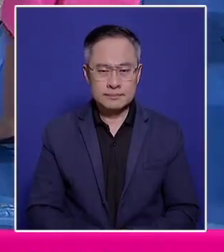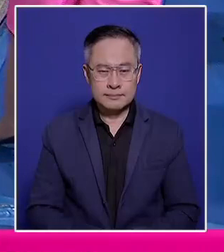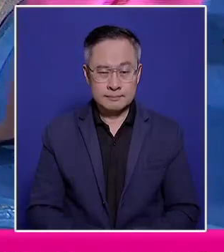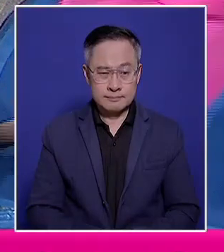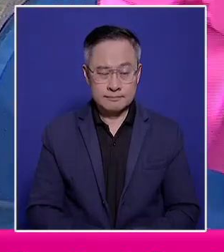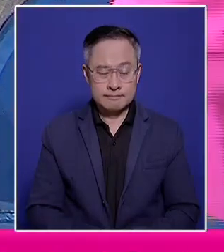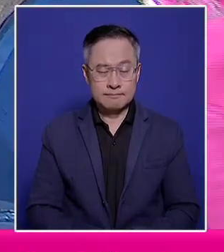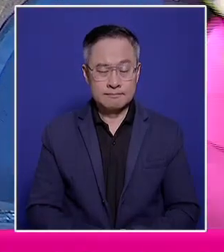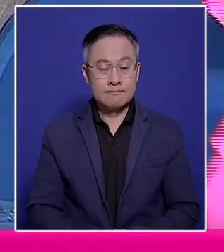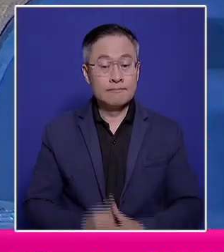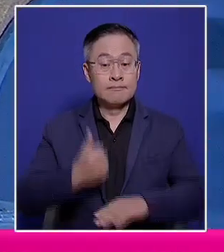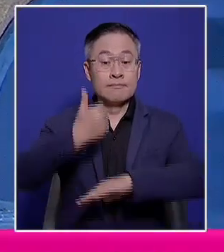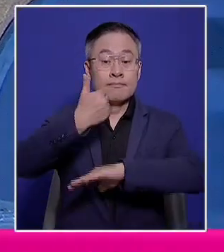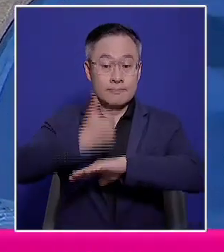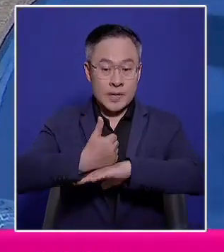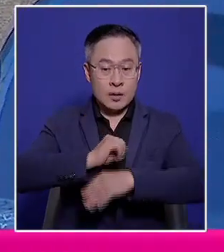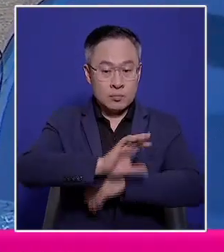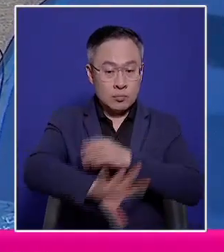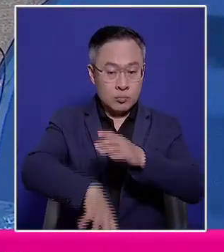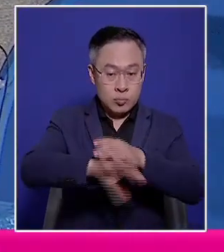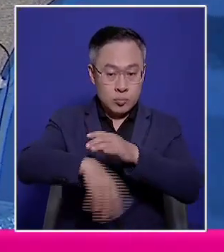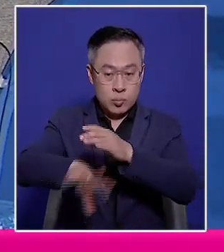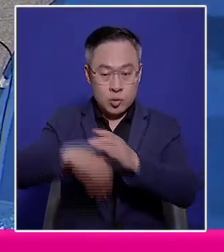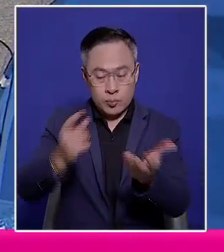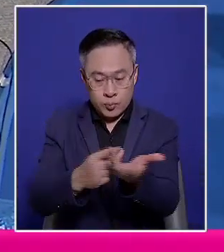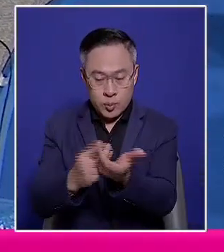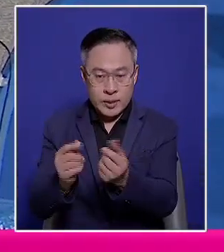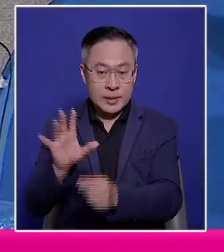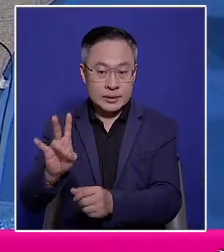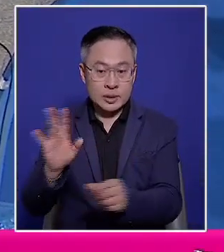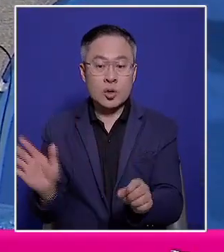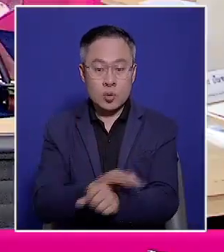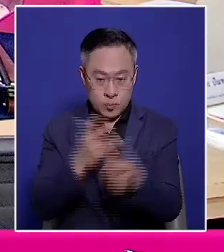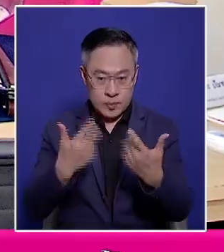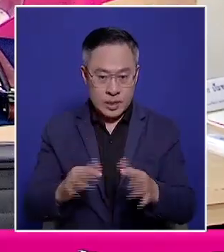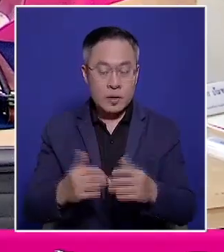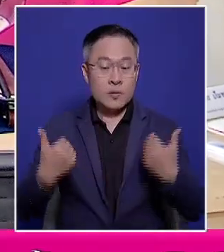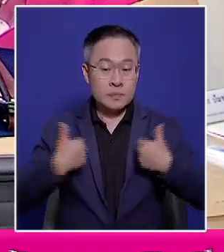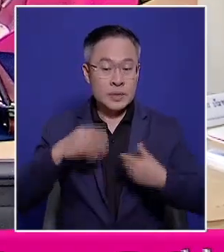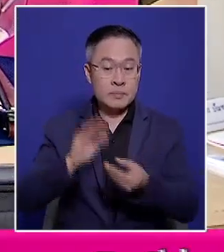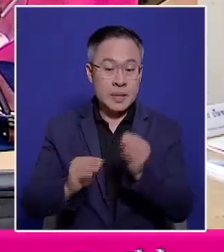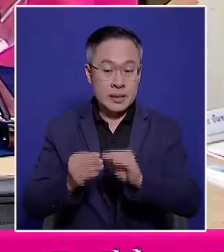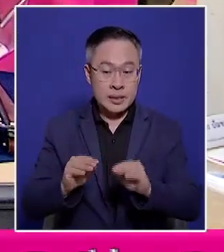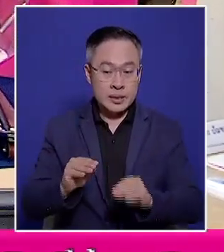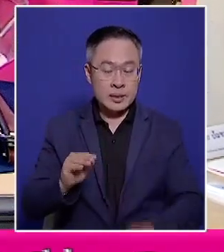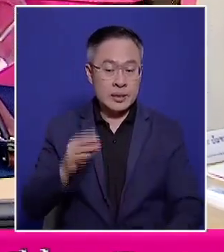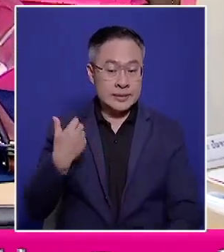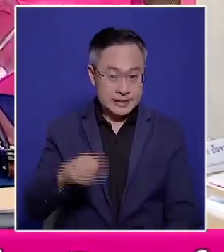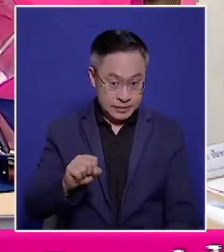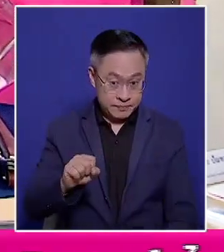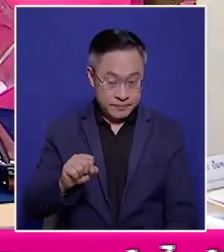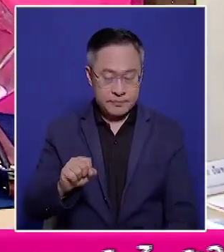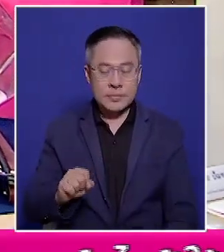ประธานกรรมการได้สุ่มเลือกกล่องบรรจุลูกบอลครบทั้ง7กล่องแล้วครับซึ่งได้แก่กล่องหมายเลข